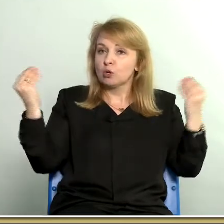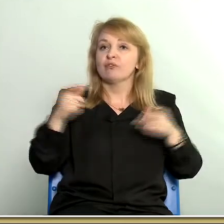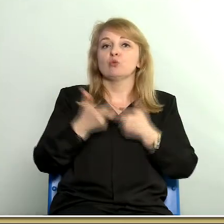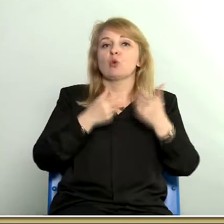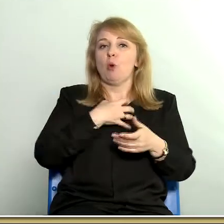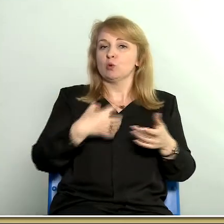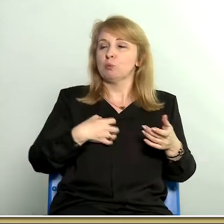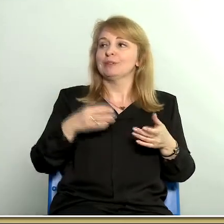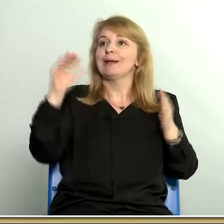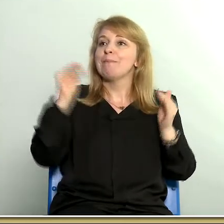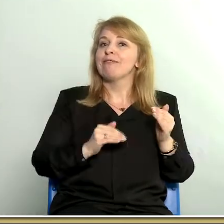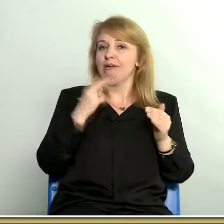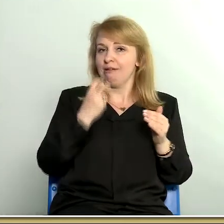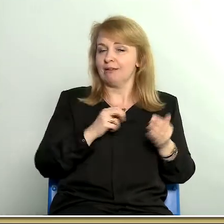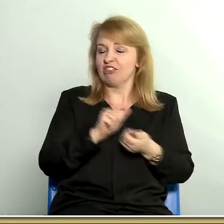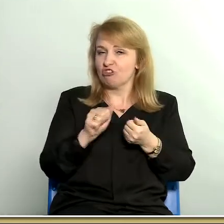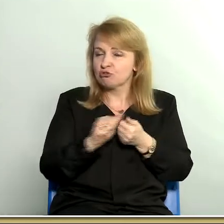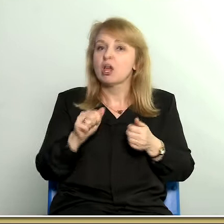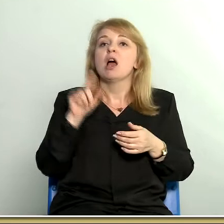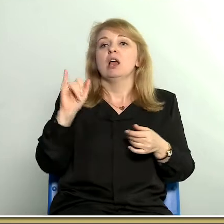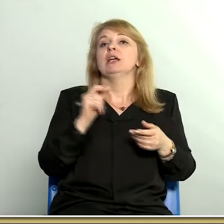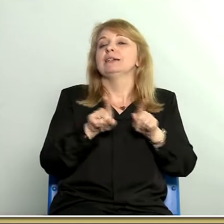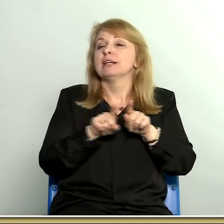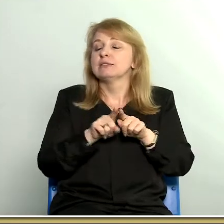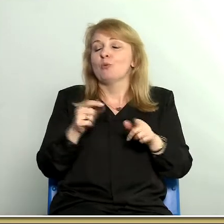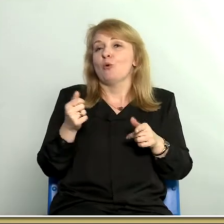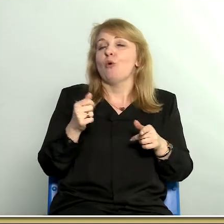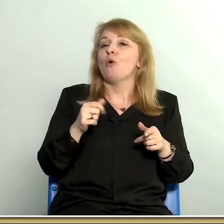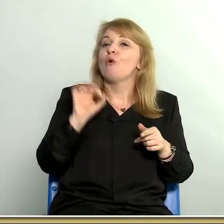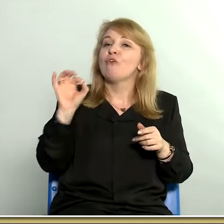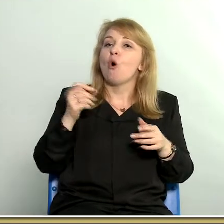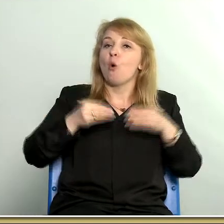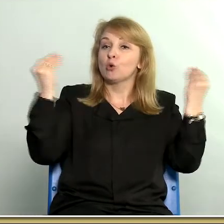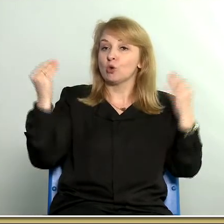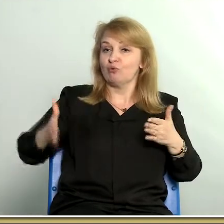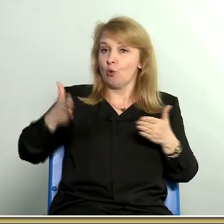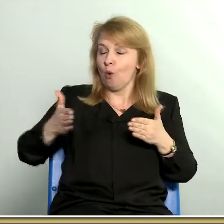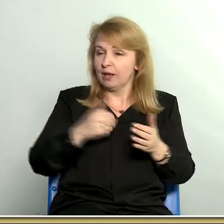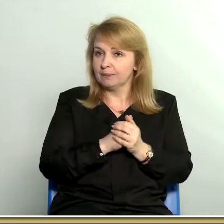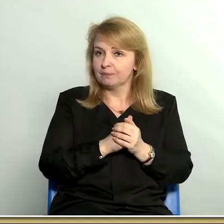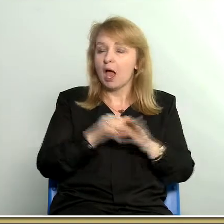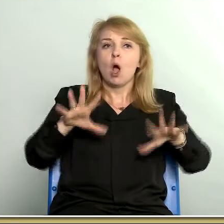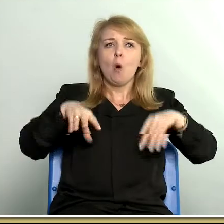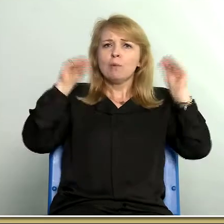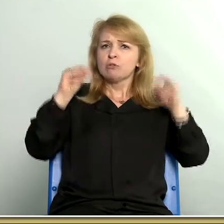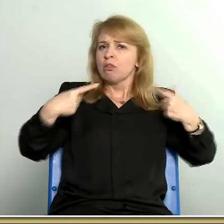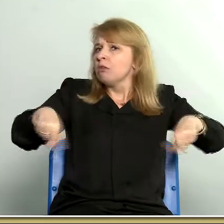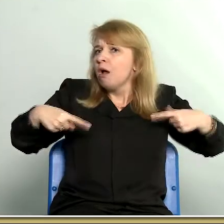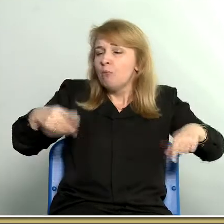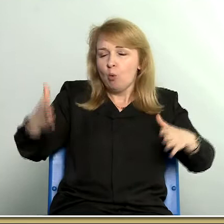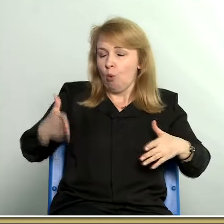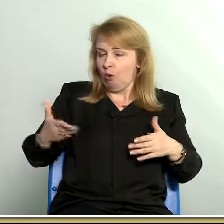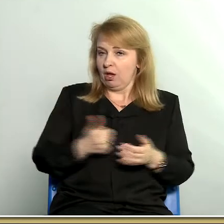niskoemisyjną i na rozwój regionalnego systemu transportowego. Na początku w ogóle nie mieliśmy kolei, ostatecznie koleje się znalazły